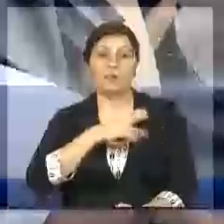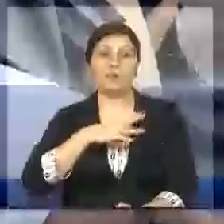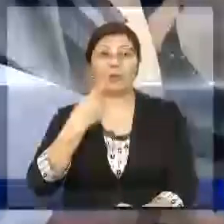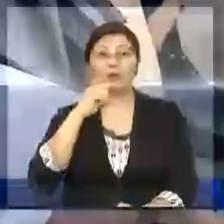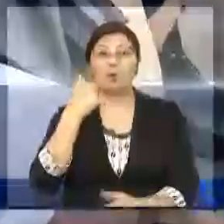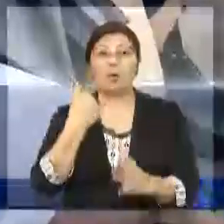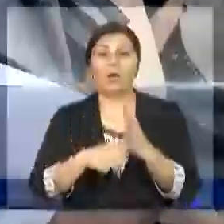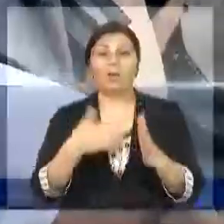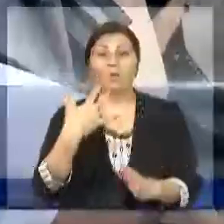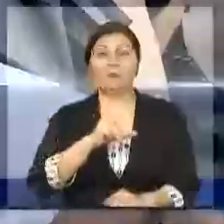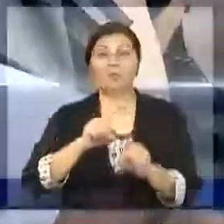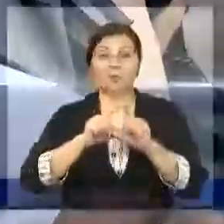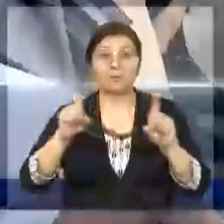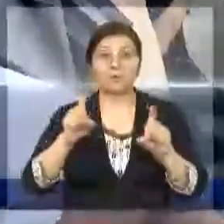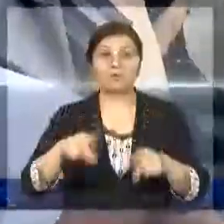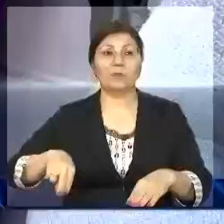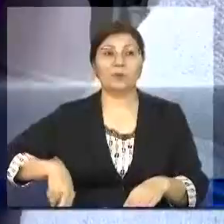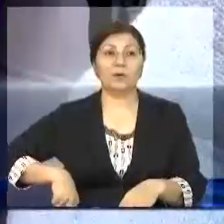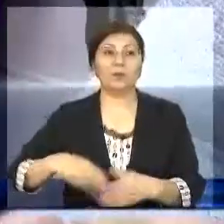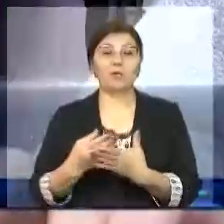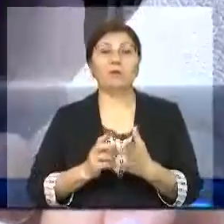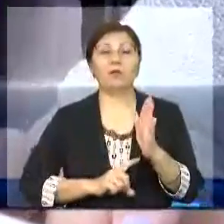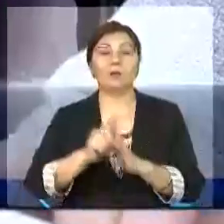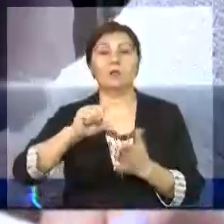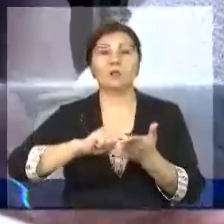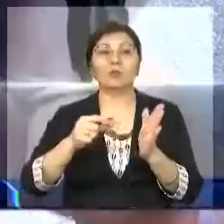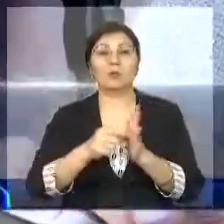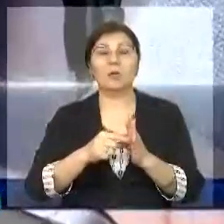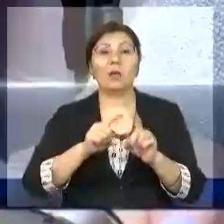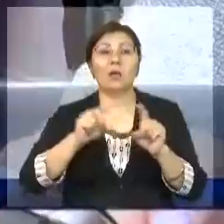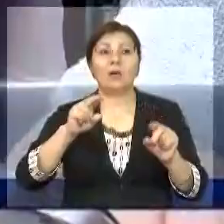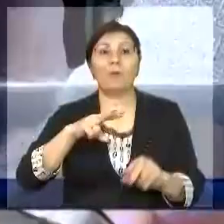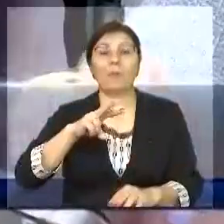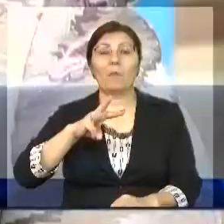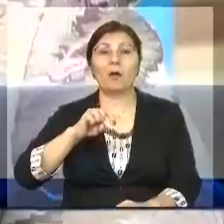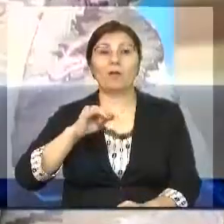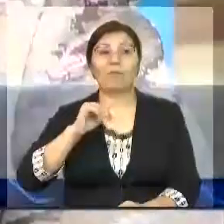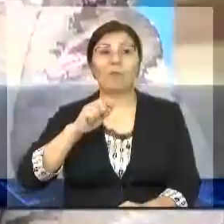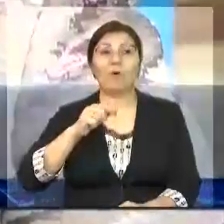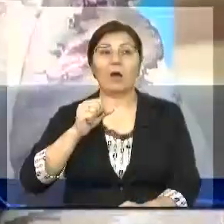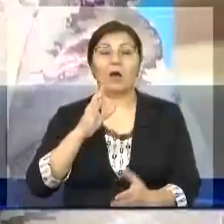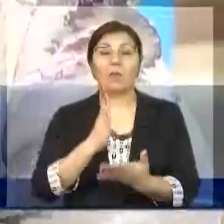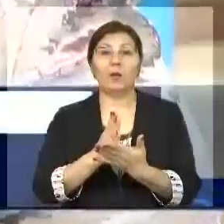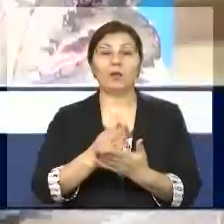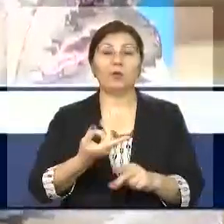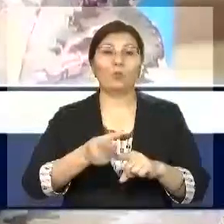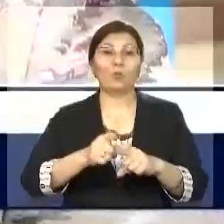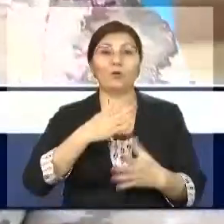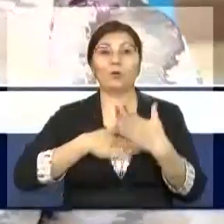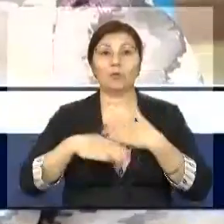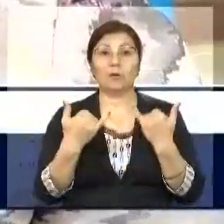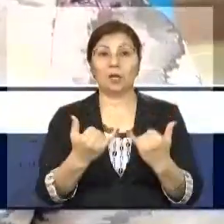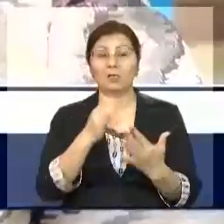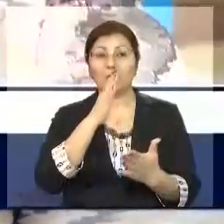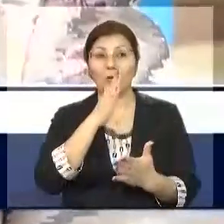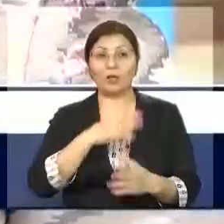нөмірі 65-ші орта мектебінің директоры бастауыш мұғалімі Марфуға Жантурина бар. Өте қуаныштымын. Қазіргі